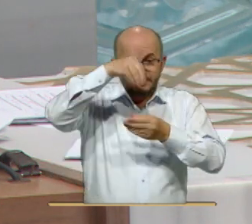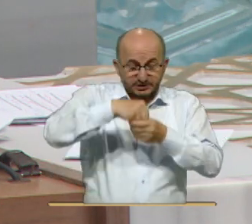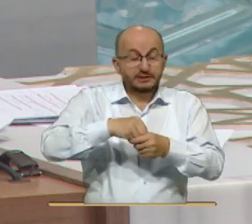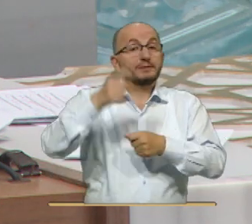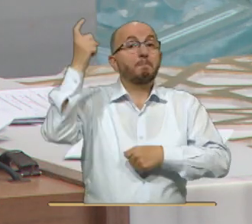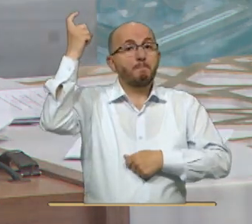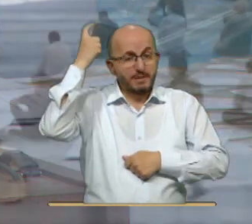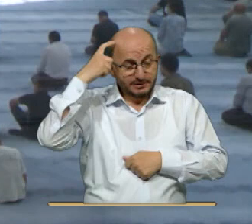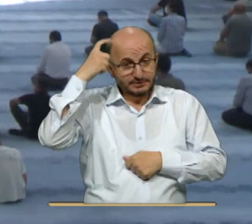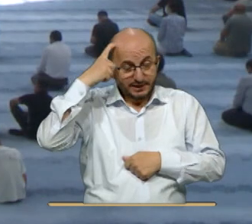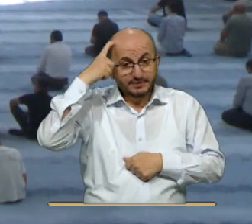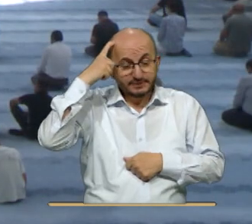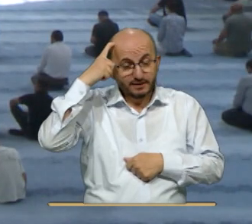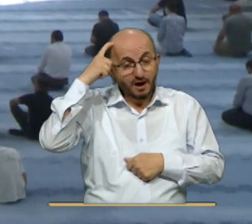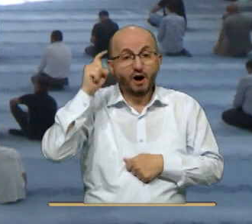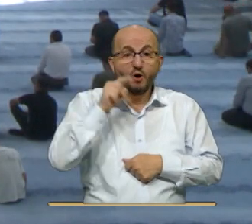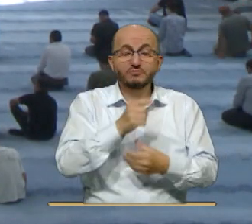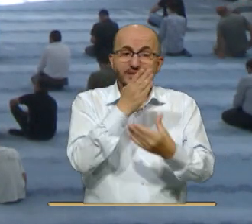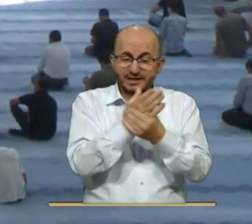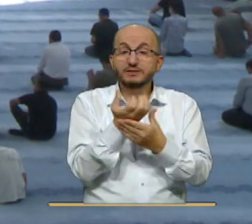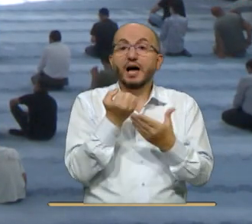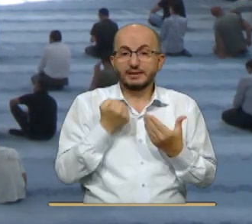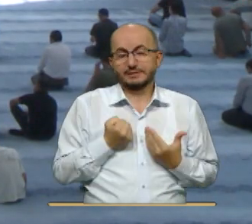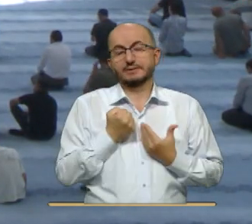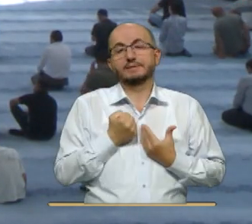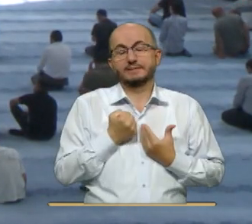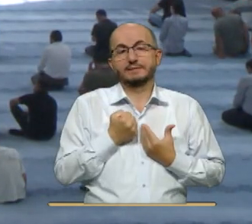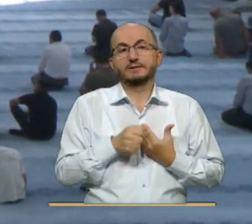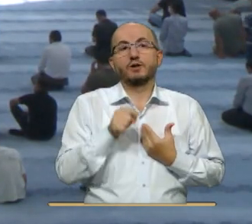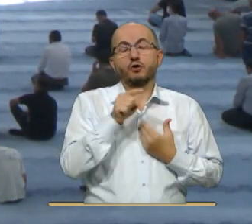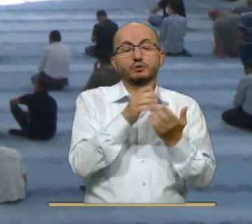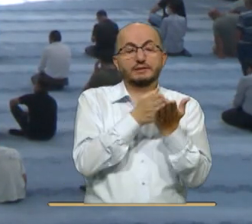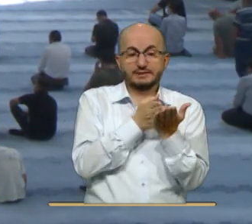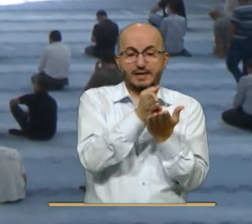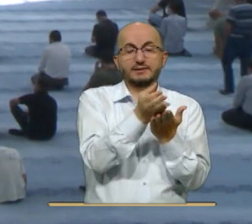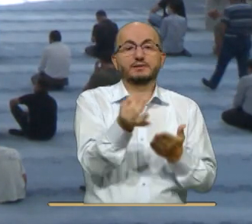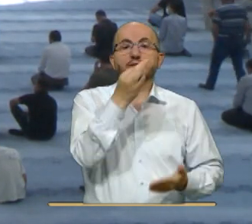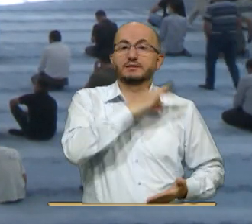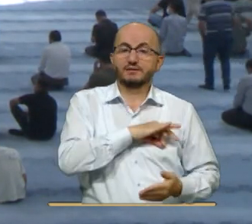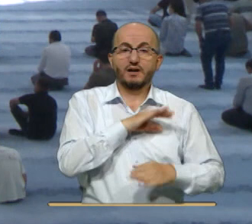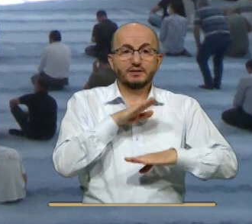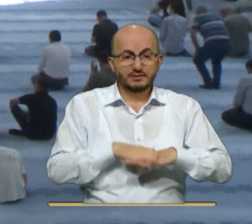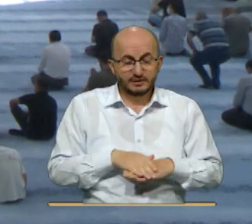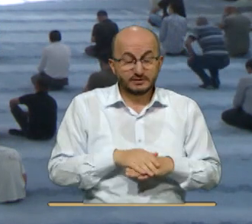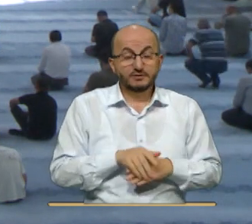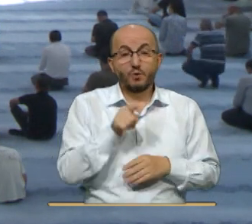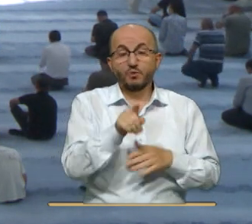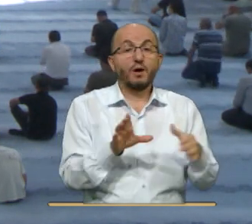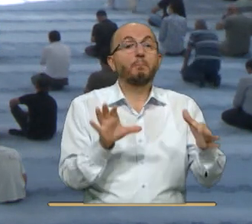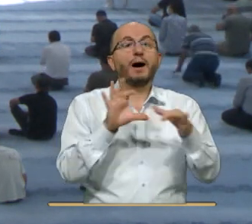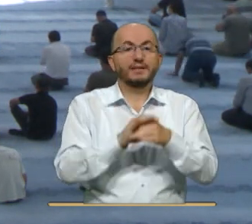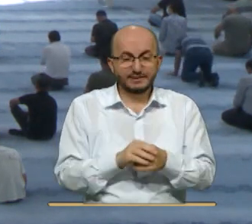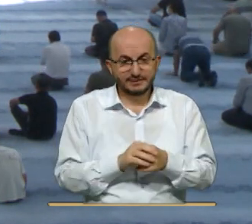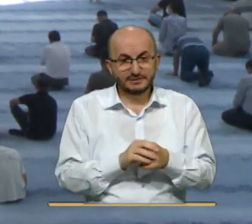bilirsek ondan öğüt alırız. Onun hidayetinden istifade ederiz. Ona